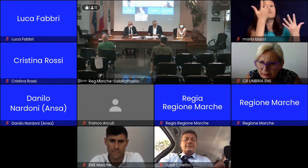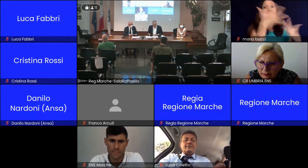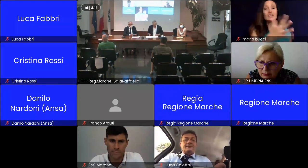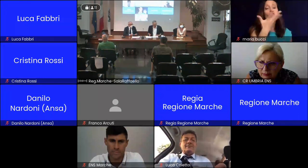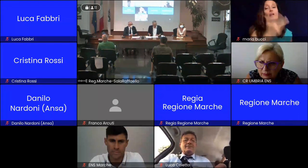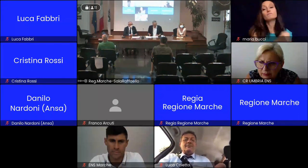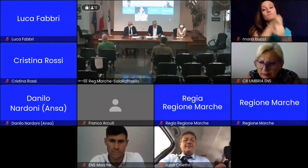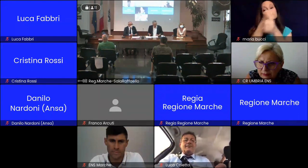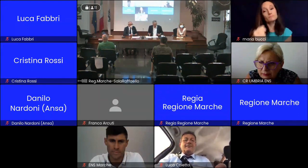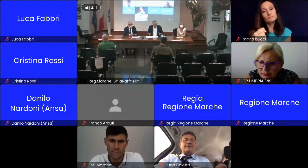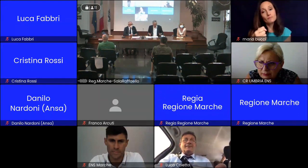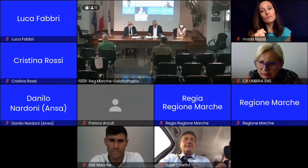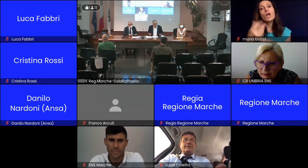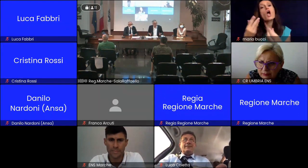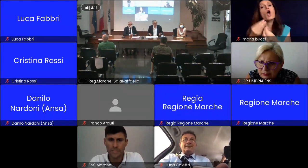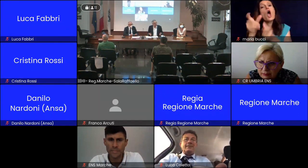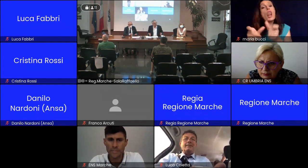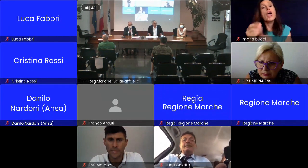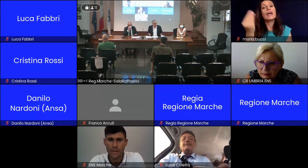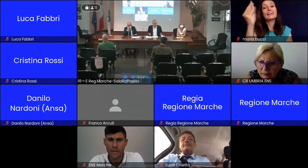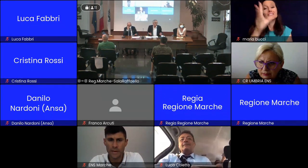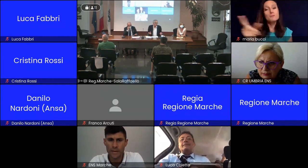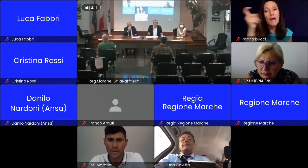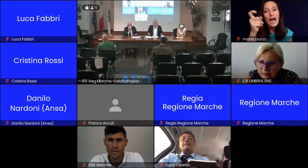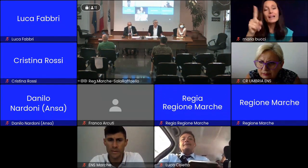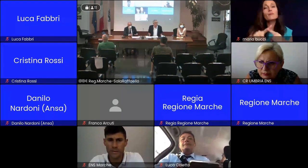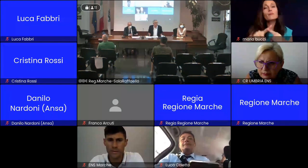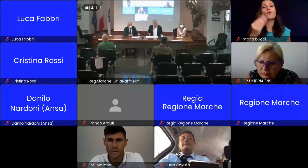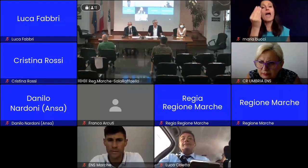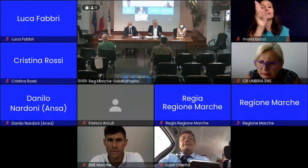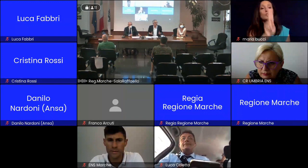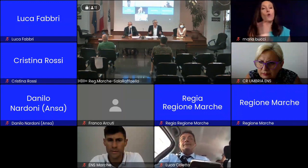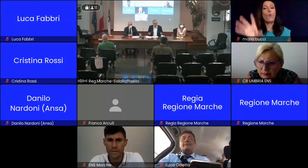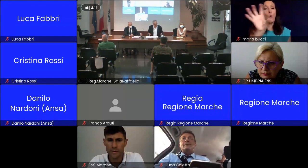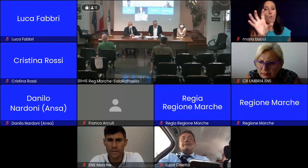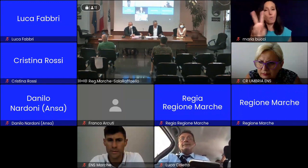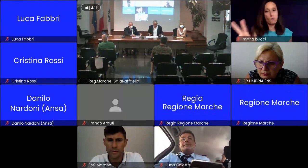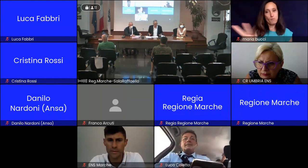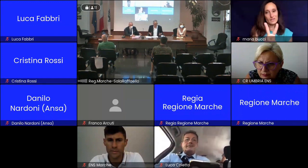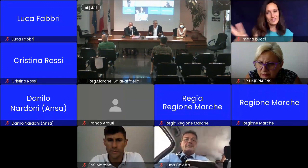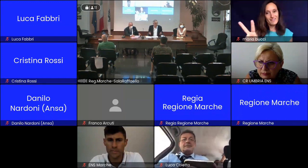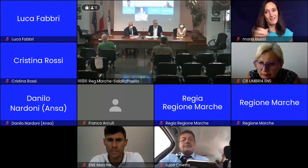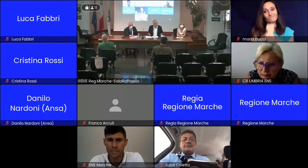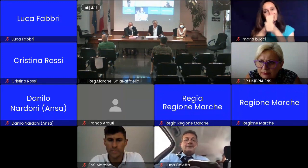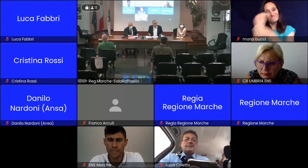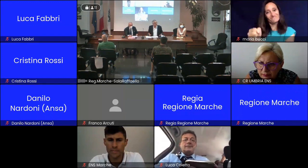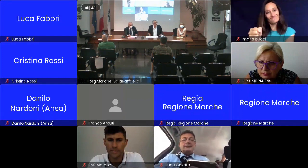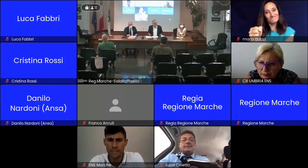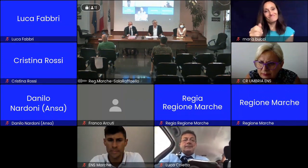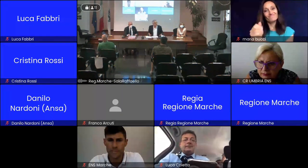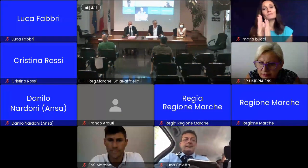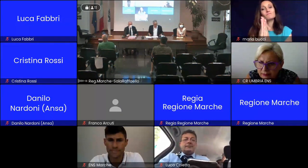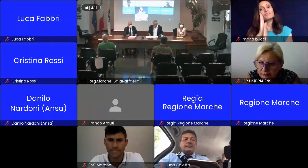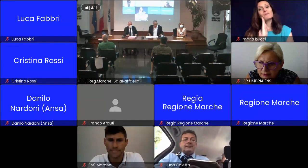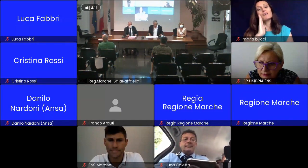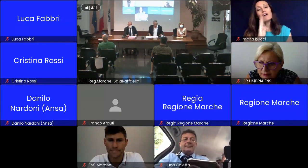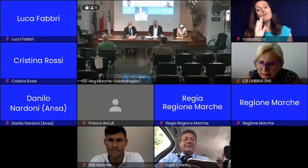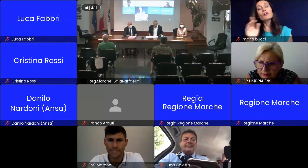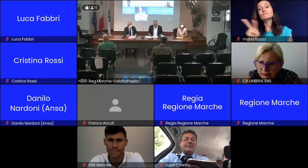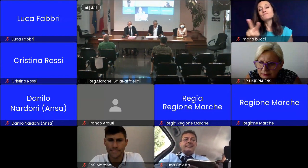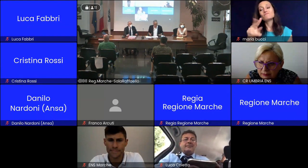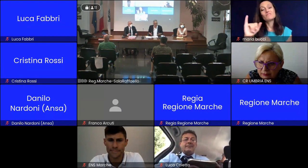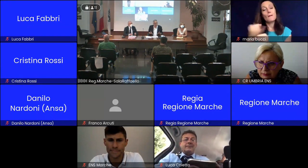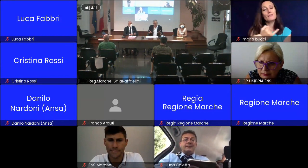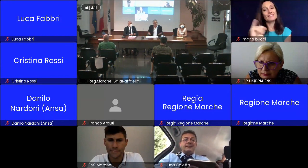e ai colleghi dell'ENS dell'Umbria di spiegare un po' più nel dettaglio, ovviamente sempre nei limiti dei tempi di una